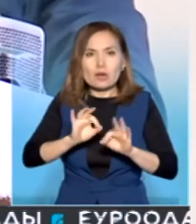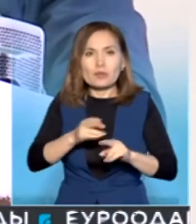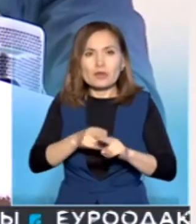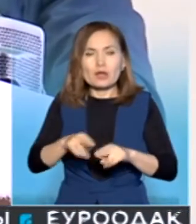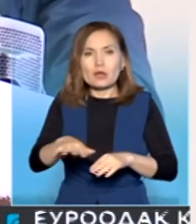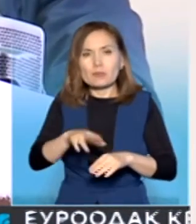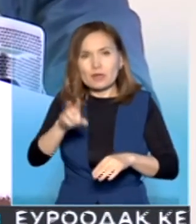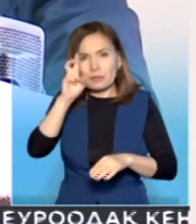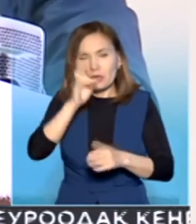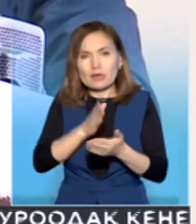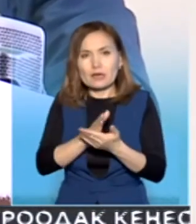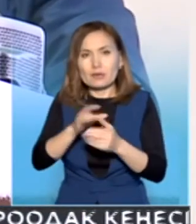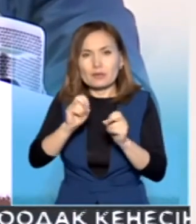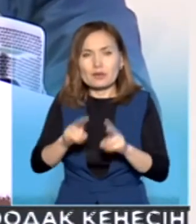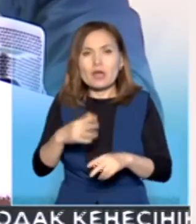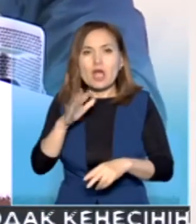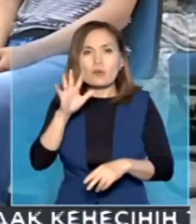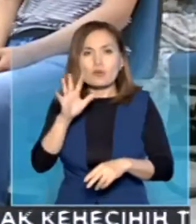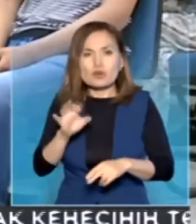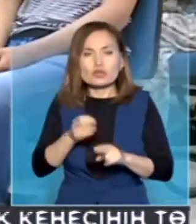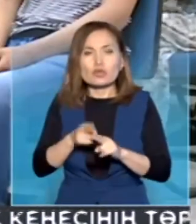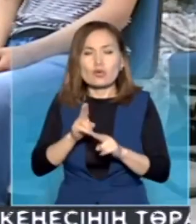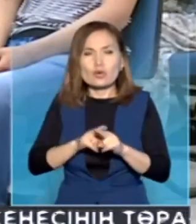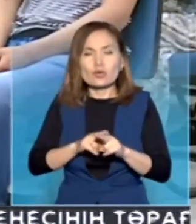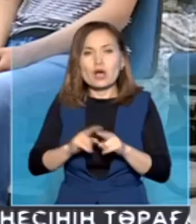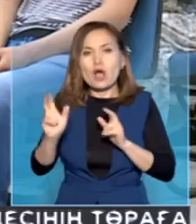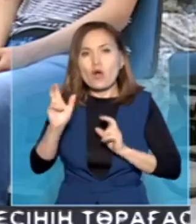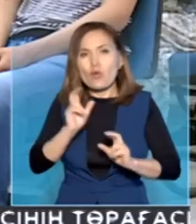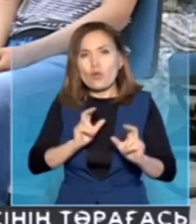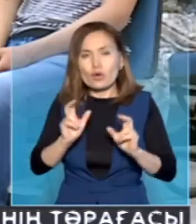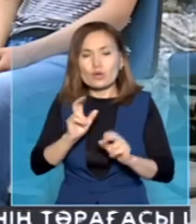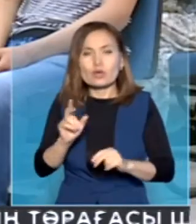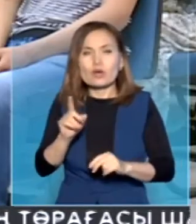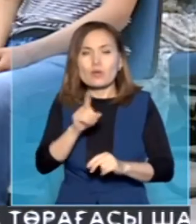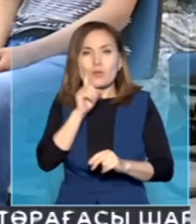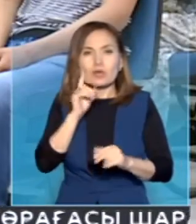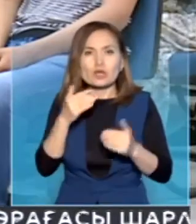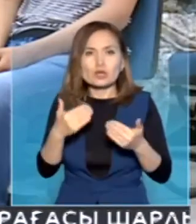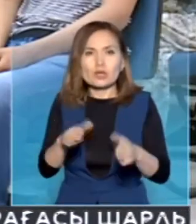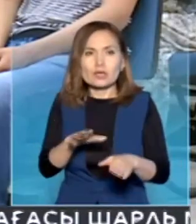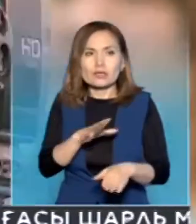Өңірдегі мемлекеттік қызметшілердің 500-ден астамы осы оқу орнының түлектері.